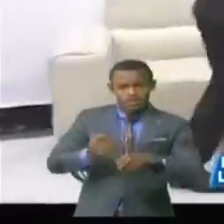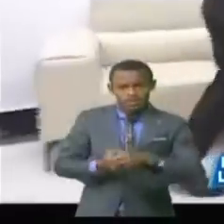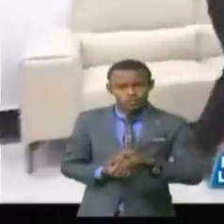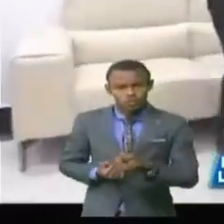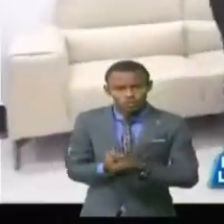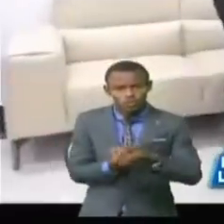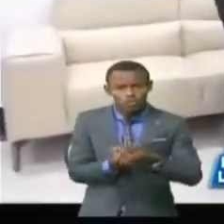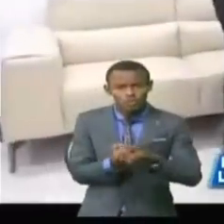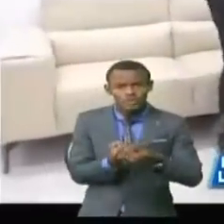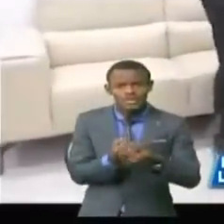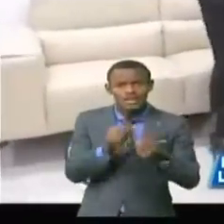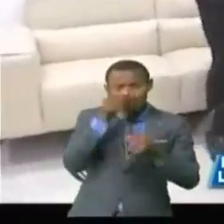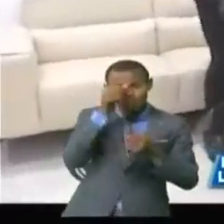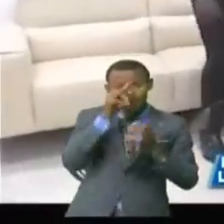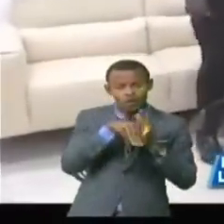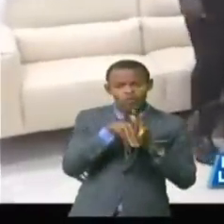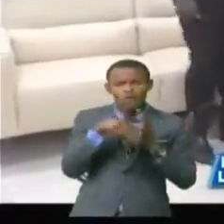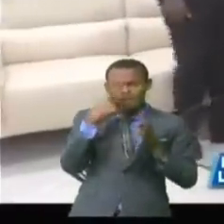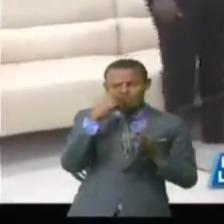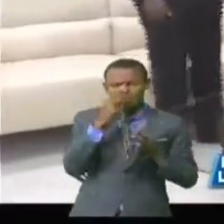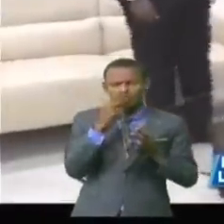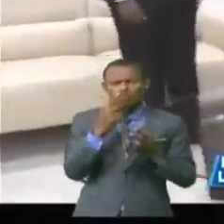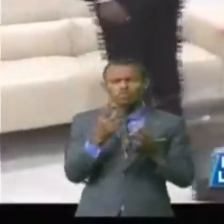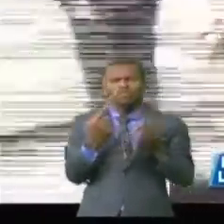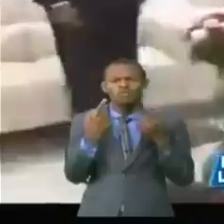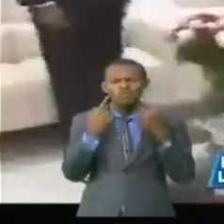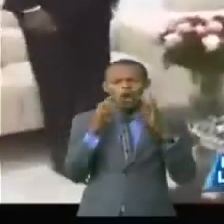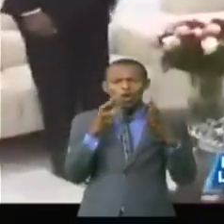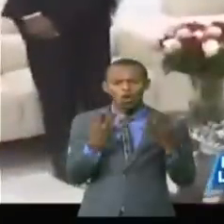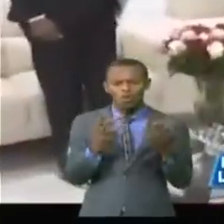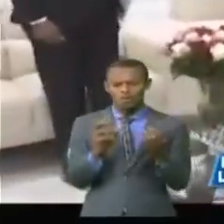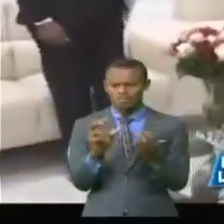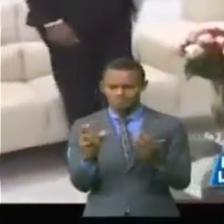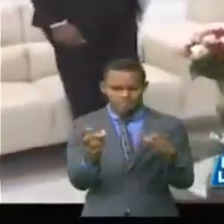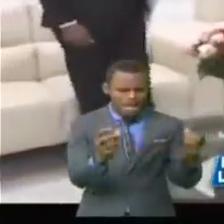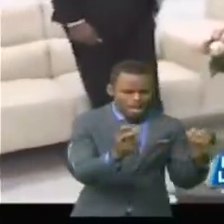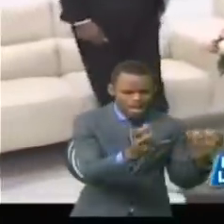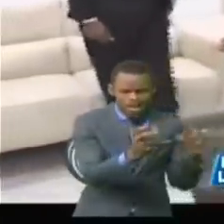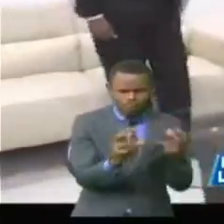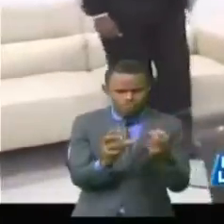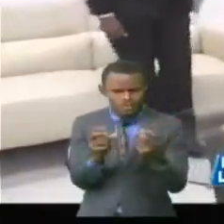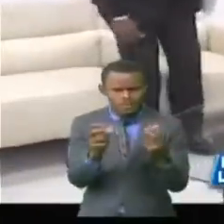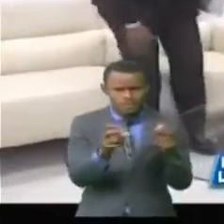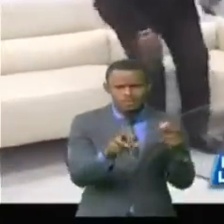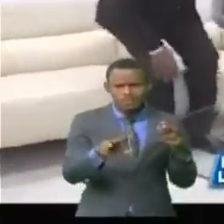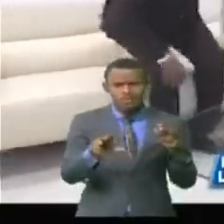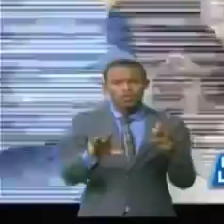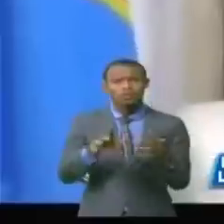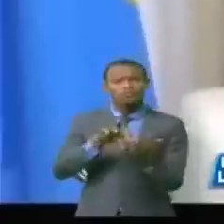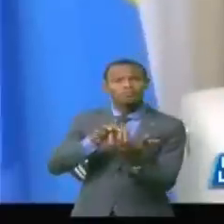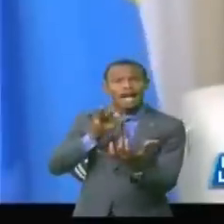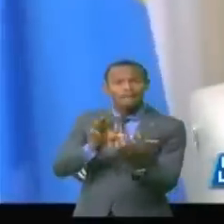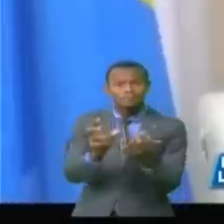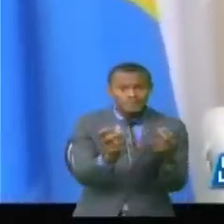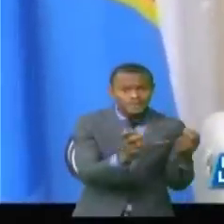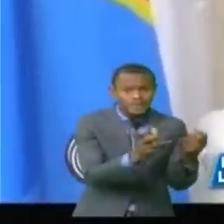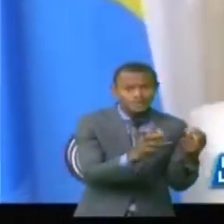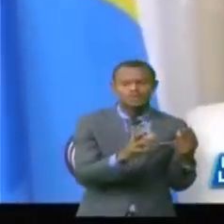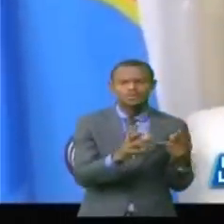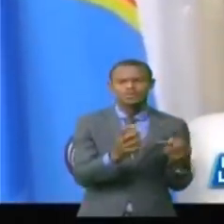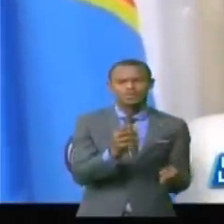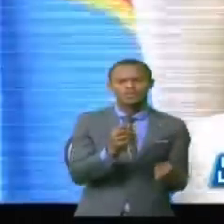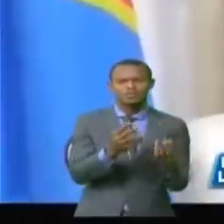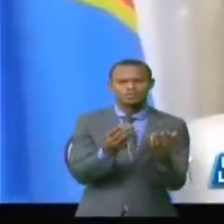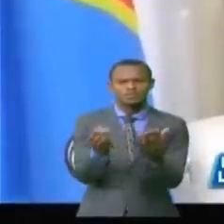à maximiser les recettes dans le domaine des mines, c'est les lettres motives de la présence à la primature du conseil d'administration